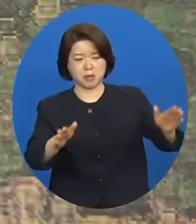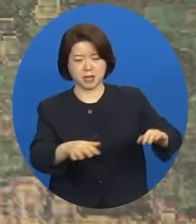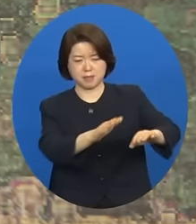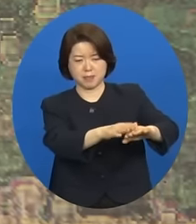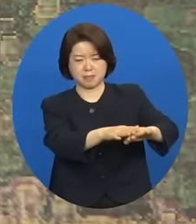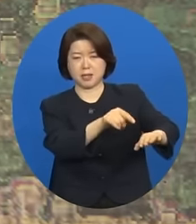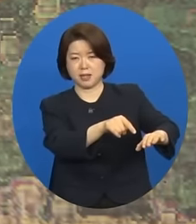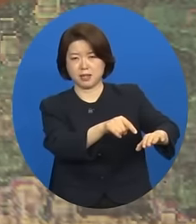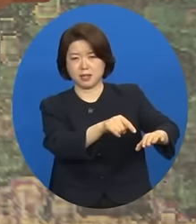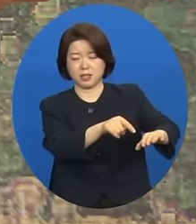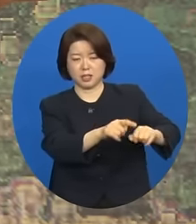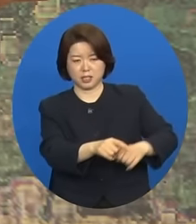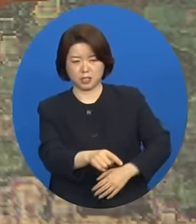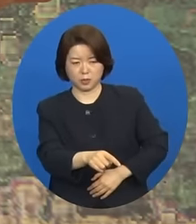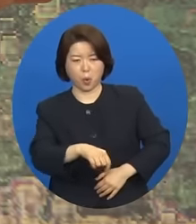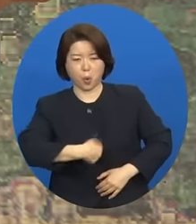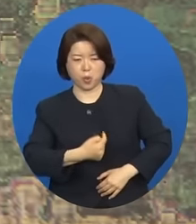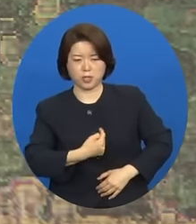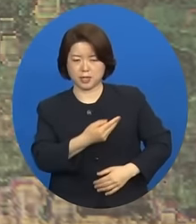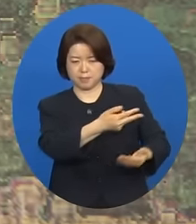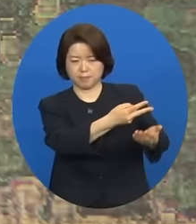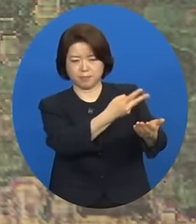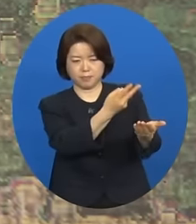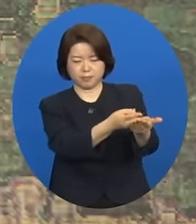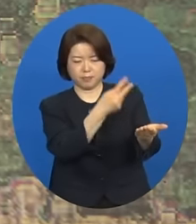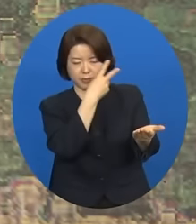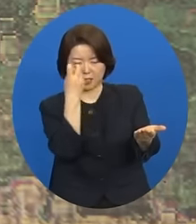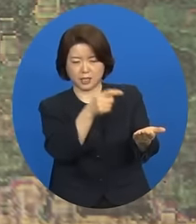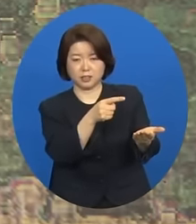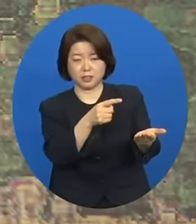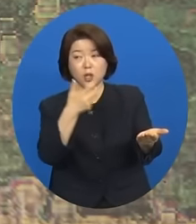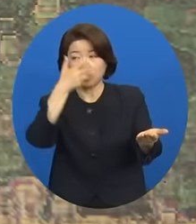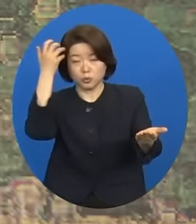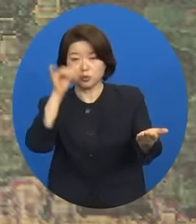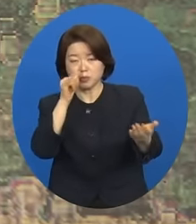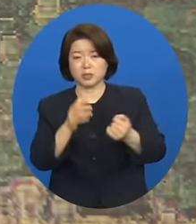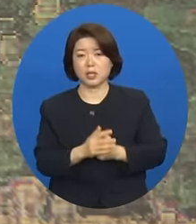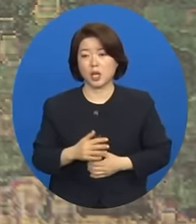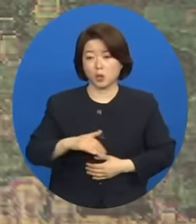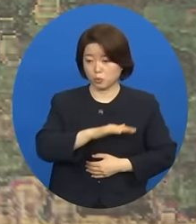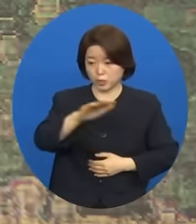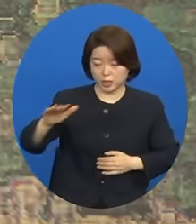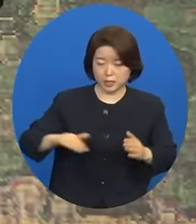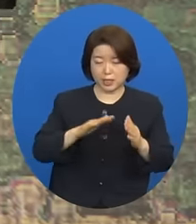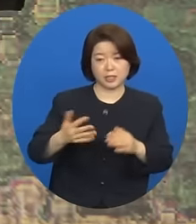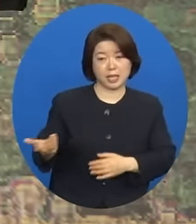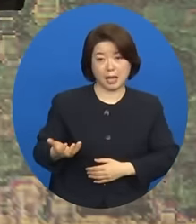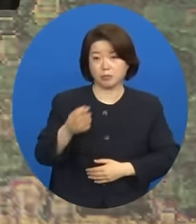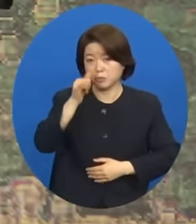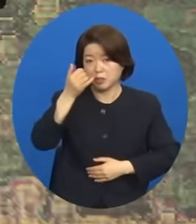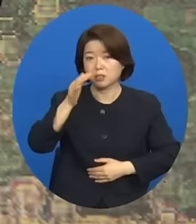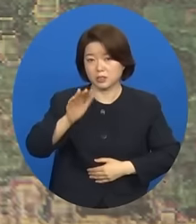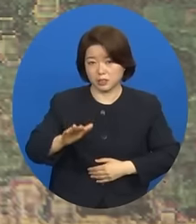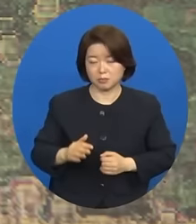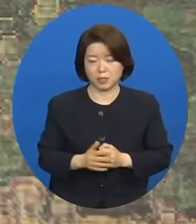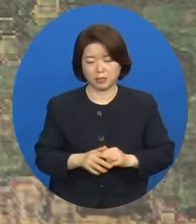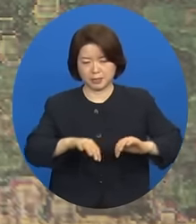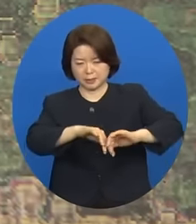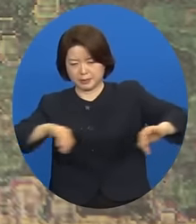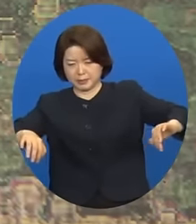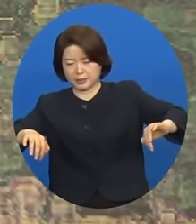자고 있는 그 꿈을 꾸신 거예요. 아, 우리 가정에 아픔이 있었지만 이렇게 따로 지내서는 안